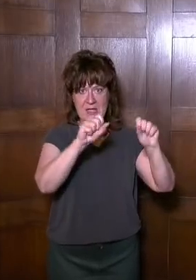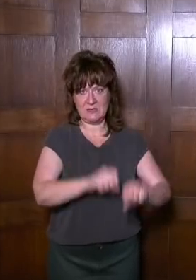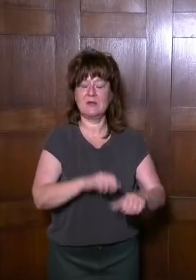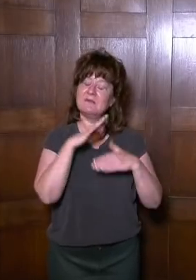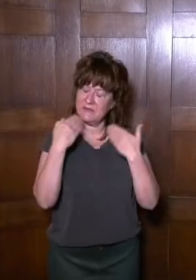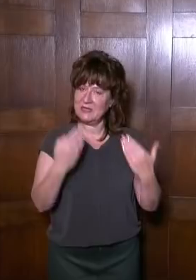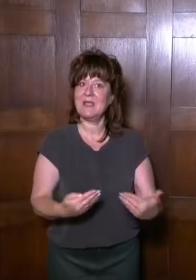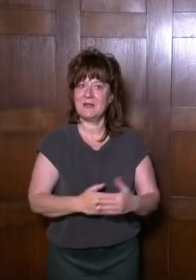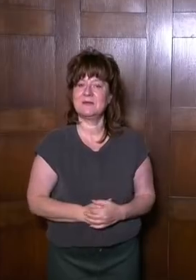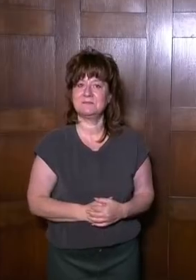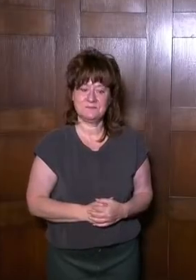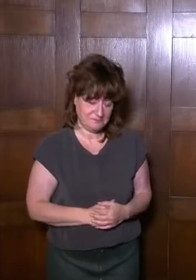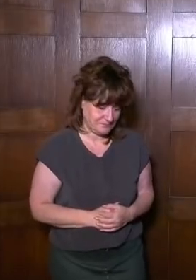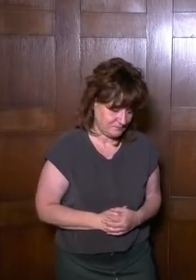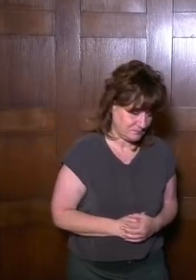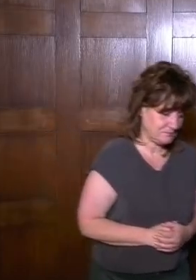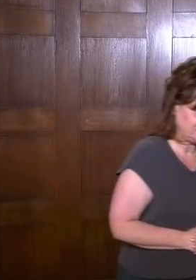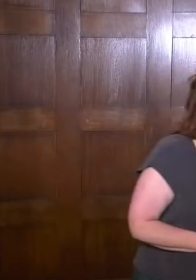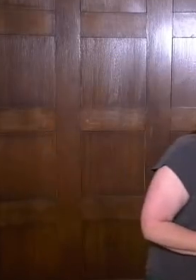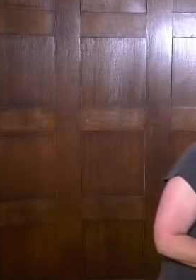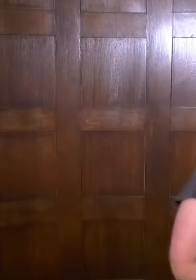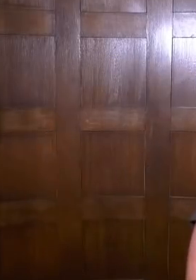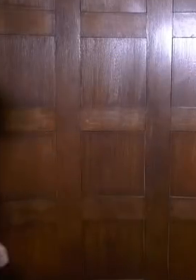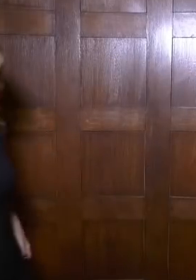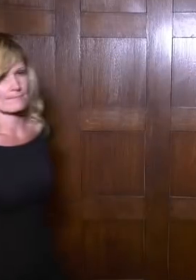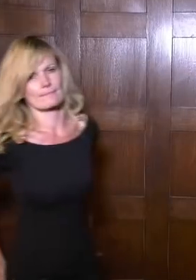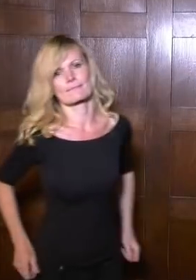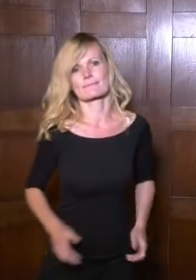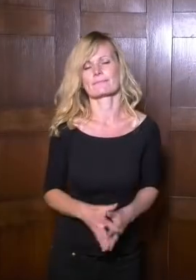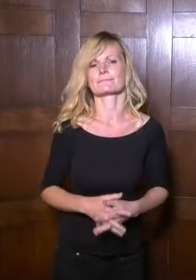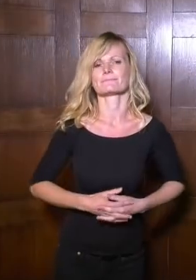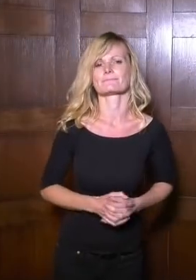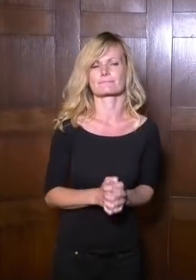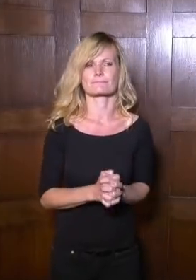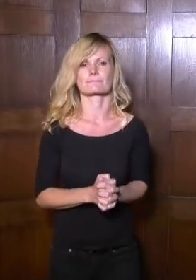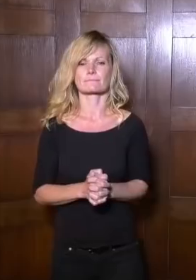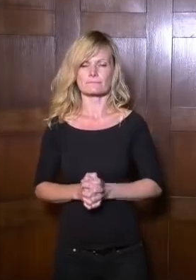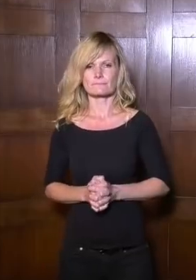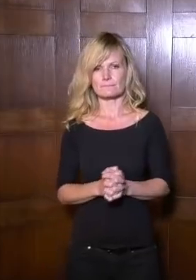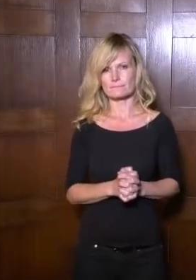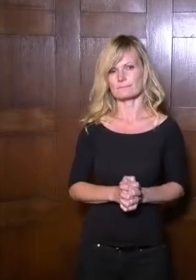Vielen Dank, Herr Hühn, dann Frau Köhler und dann Herr Fuchs und dann Frau Hausding.